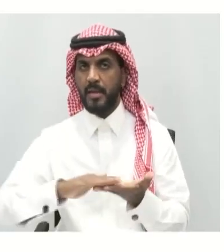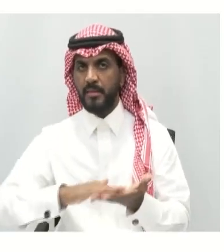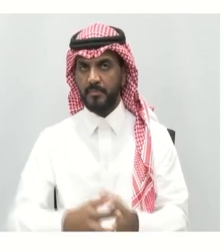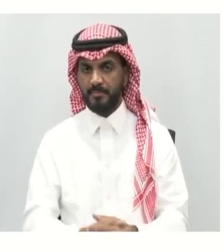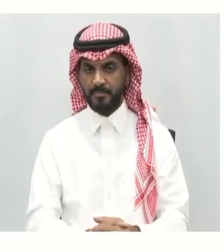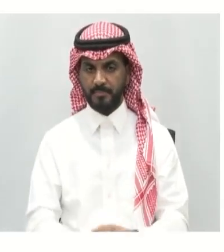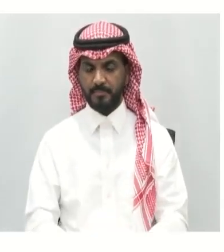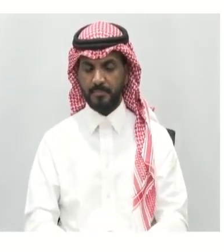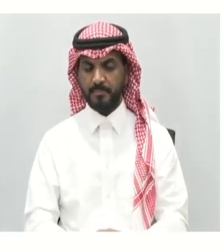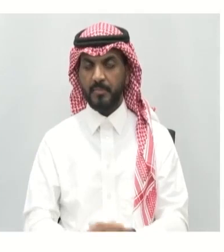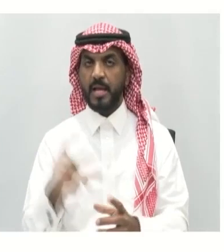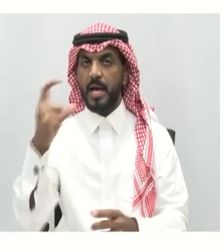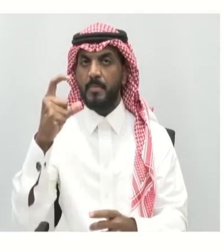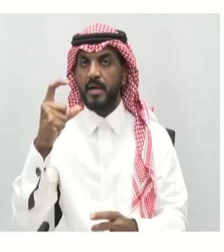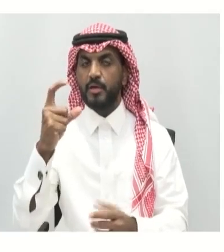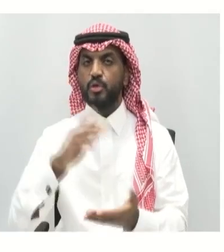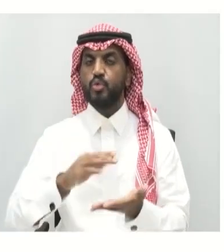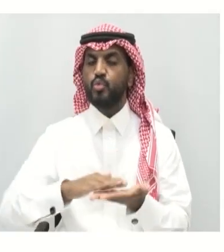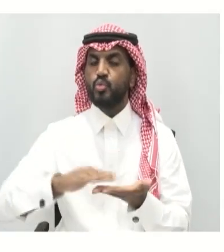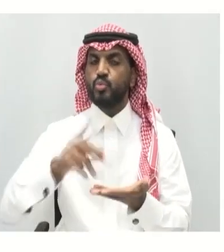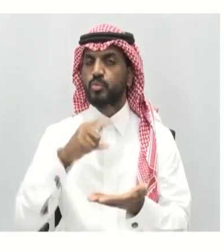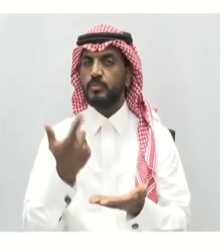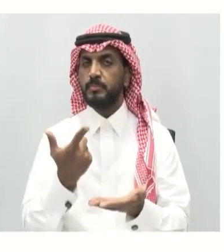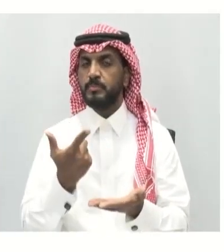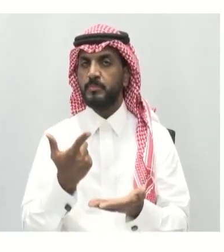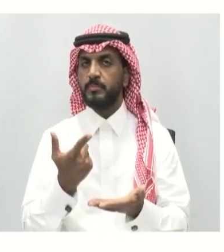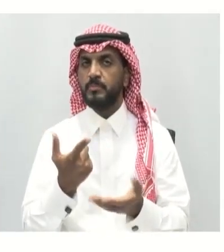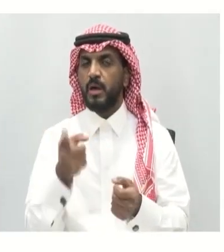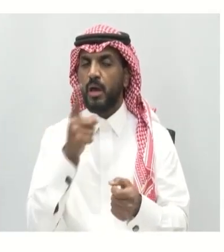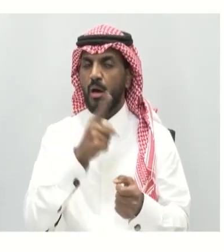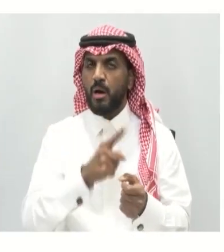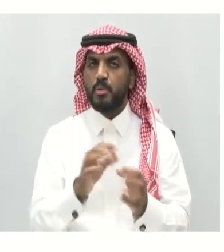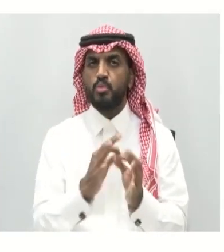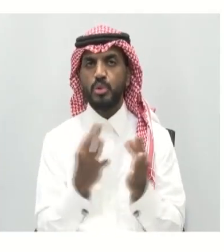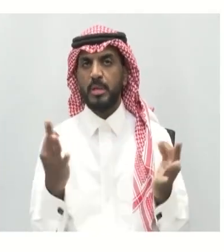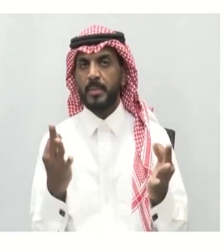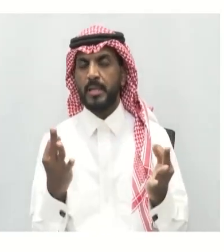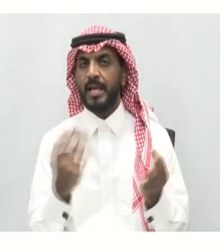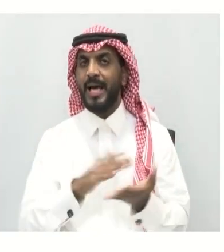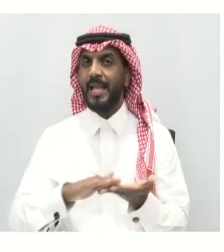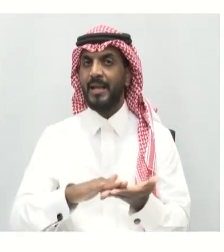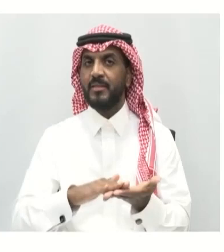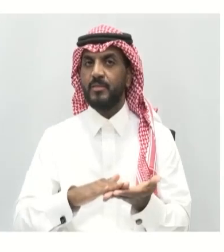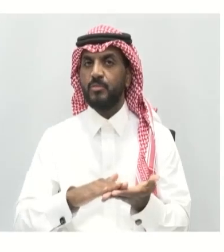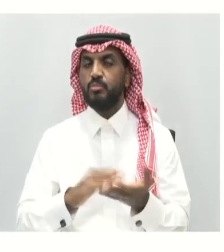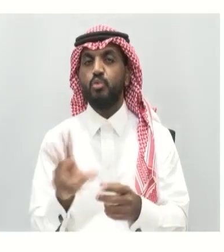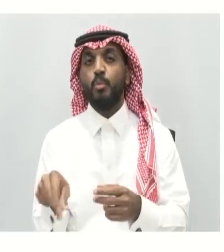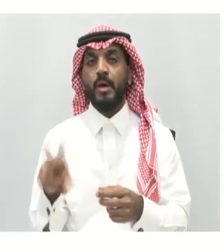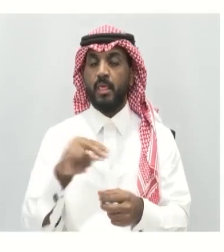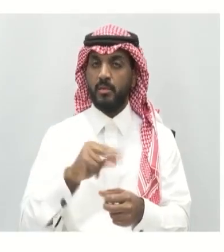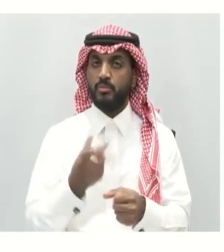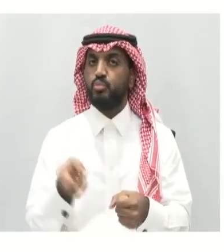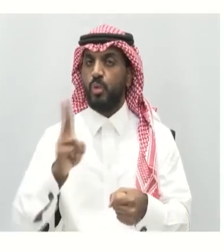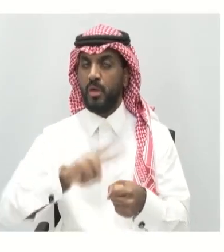الارض القمر عشان يدور من هالمكان وياخذ لفه كامله دوره كامله على الارض ويرجع الى هنا